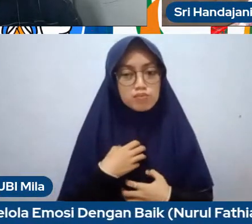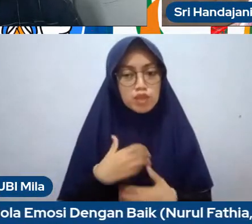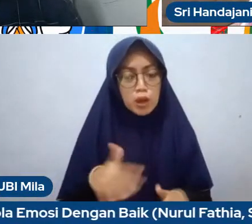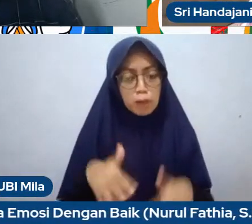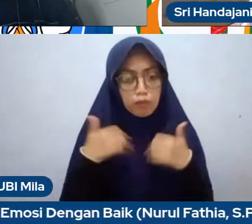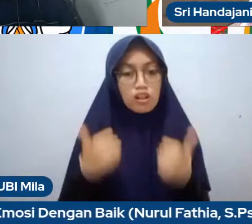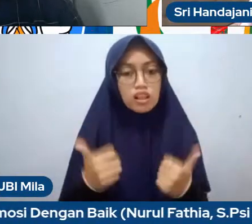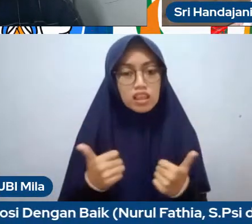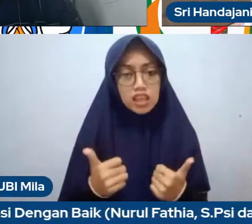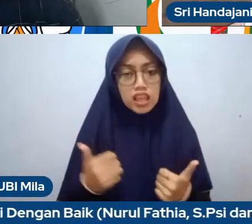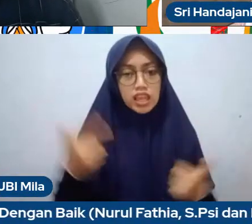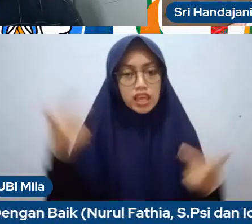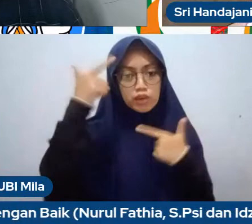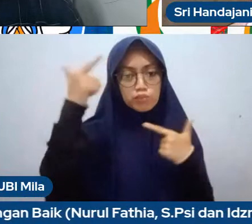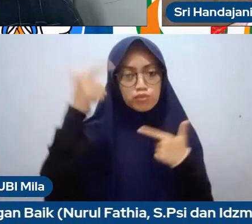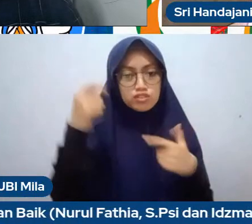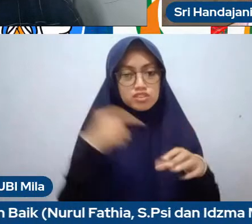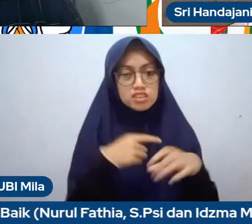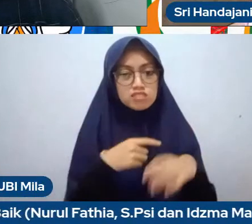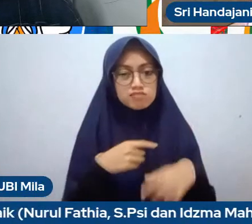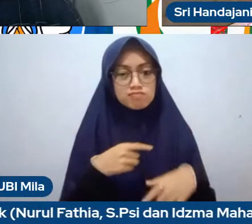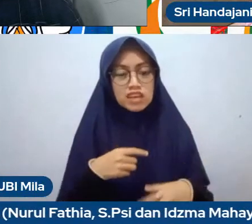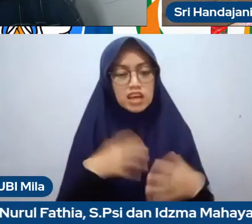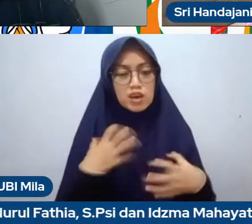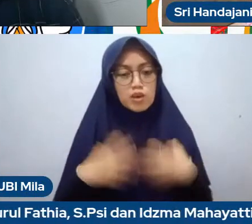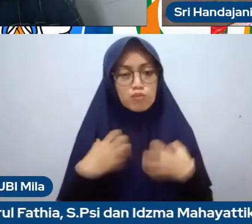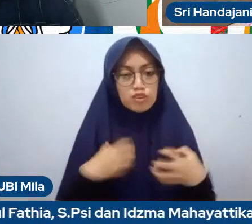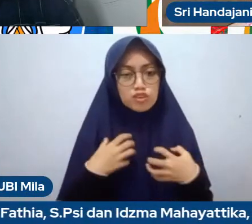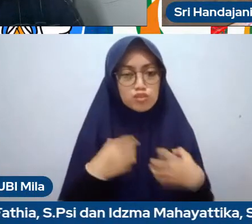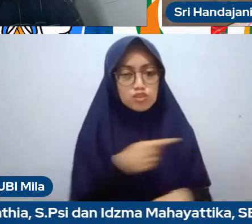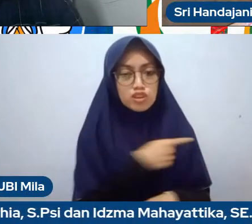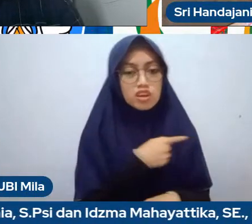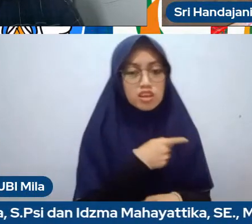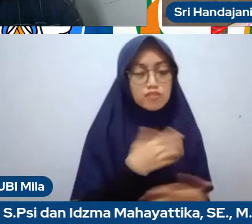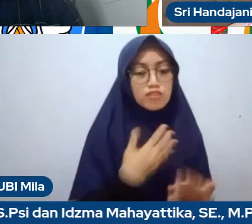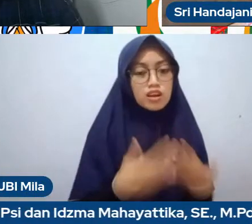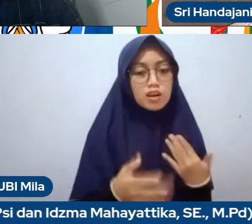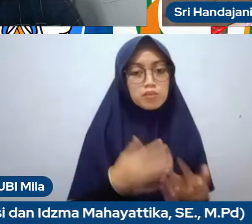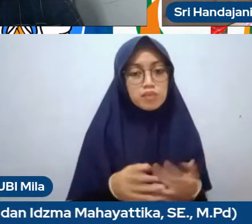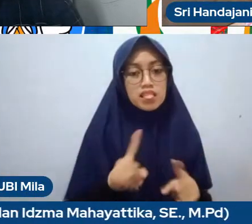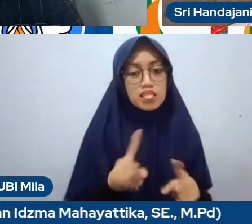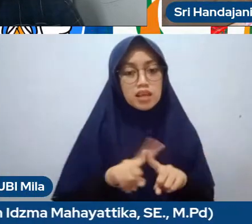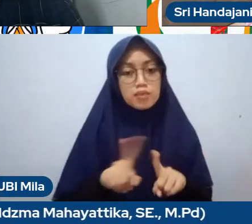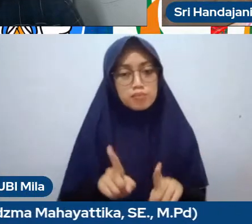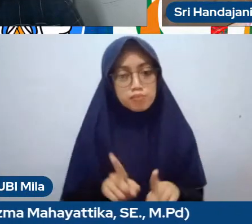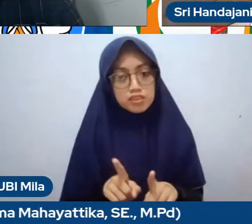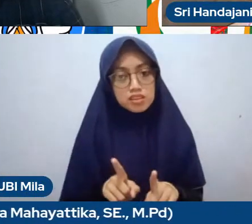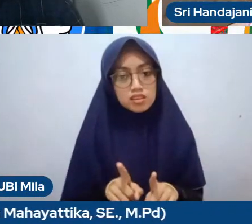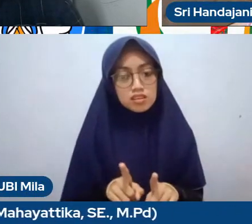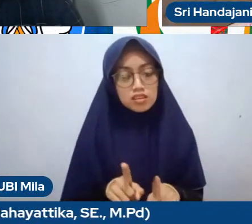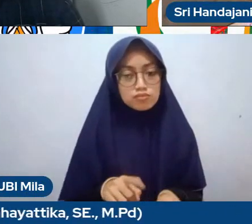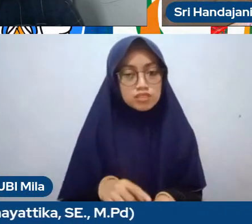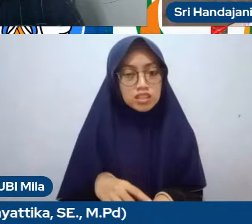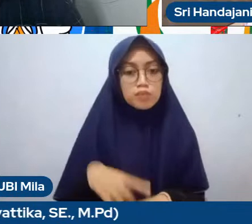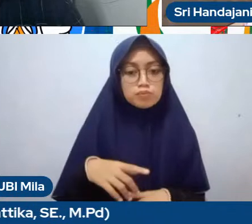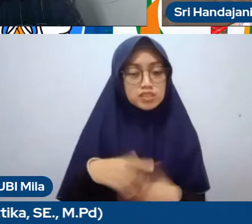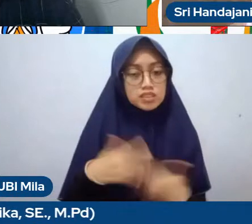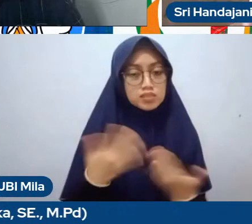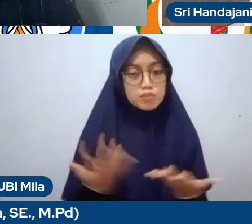mengeluarkan emosi negatif gitu ya, tapi jangan sampai emosi negatif itu kayak tadi, boleh marah, boleh sedih ya,